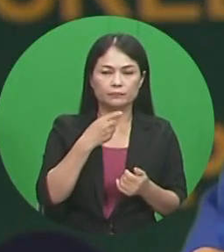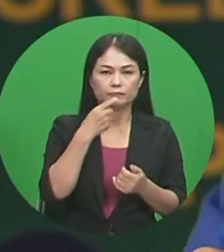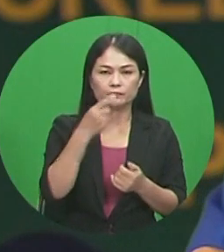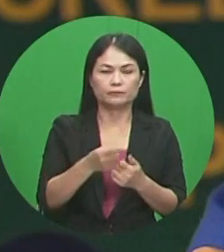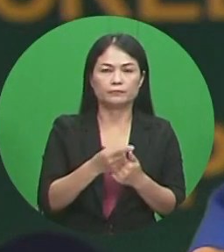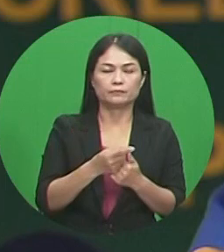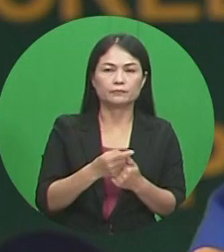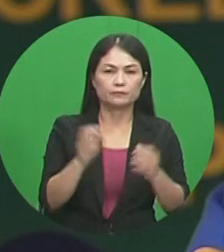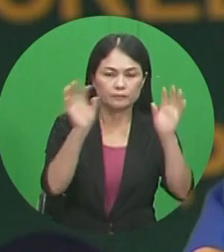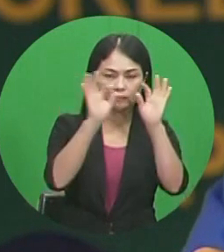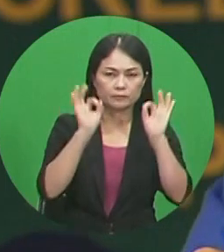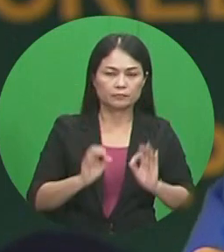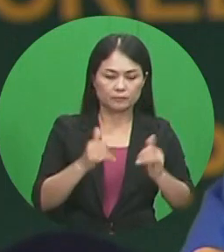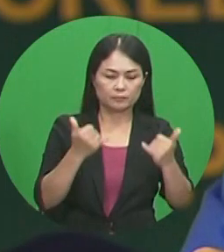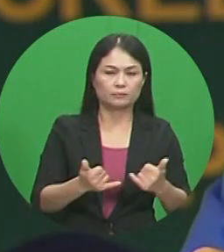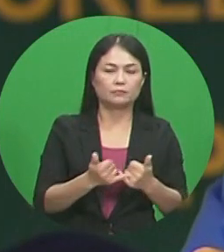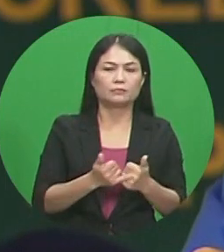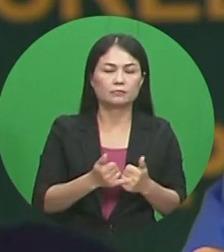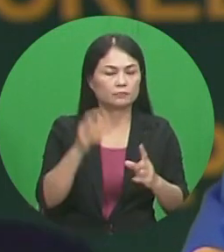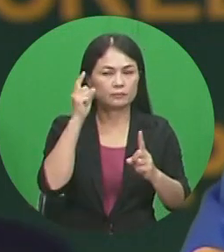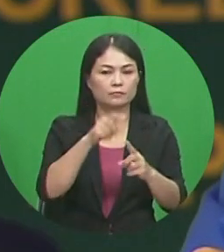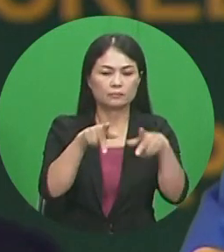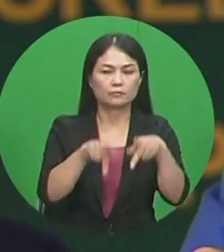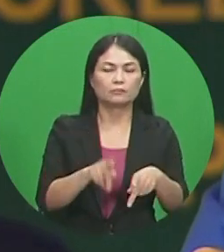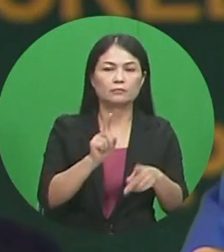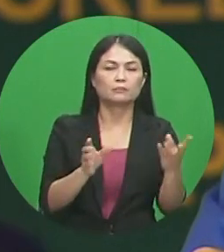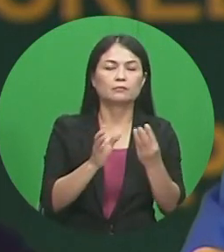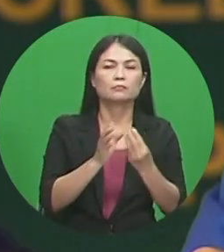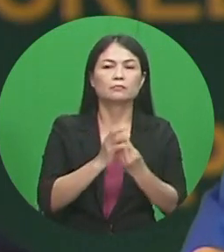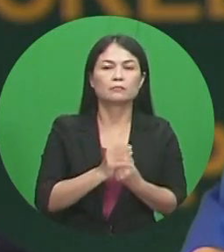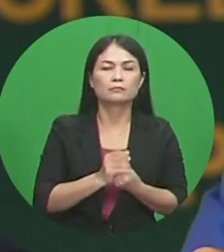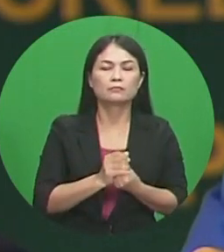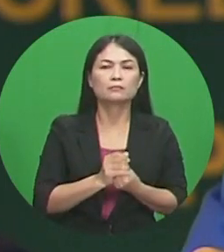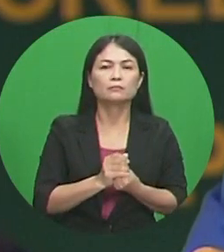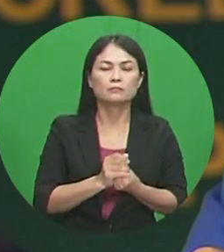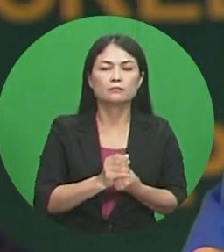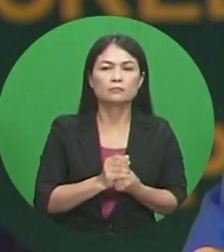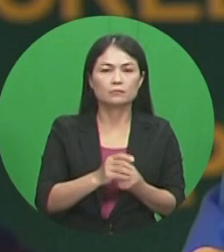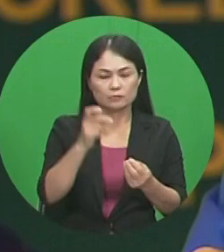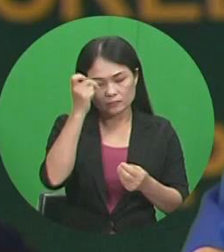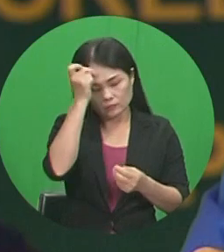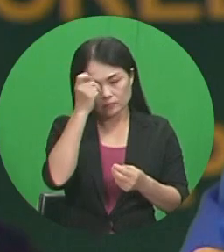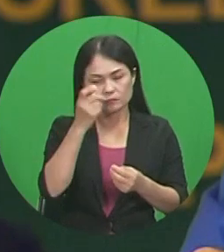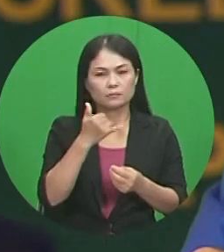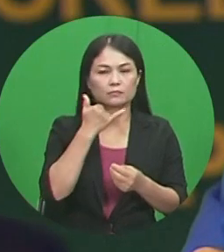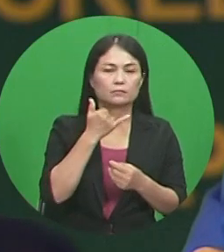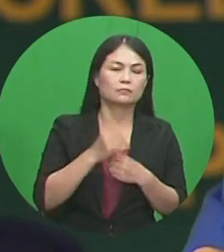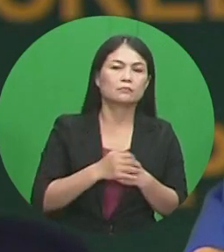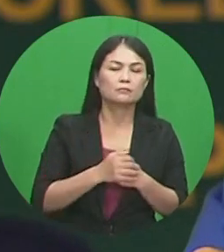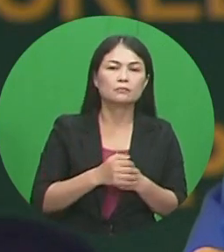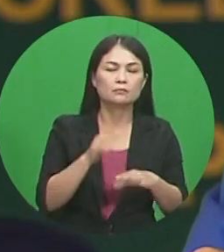ពីវេទិកានេះទៅកាន់មនុស្សមួយចំនួនដែលតែងតែគិតខុស